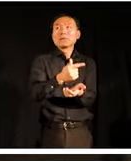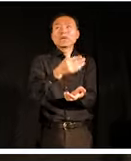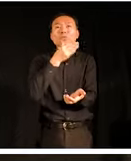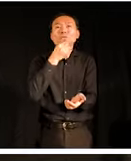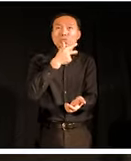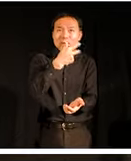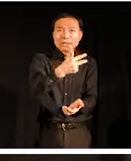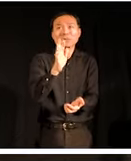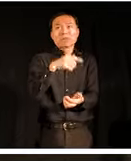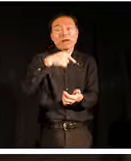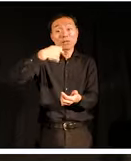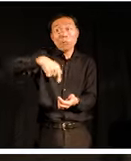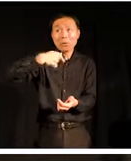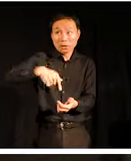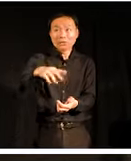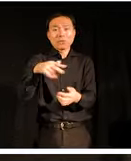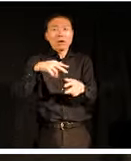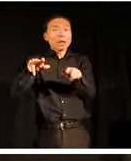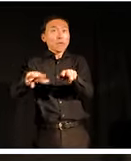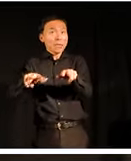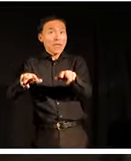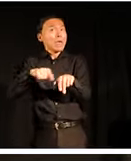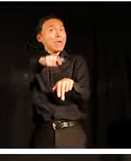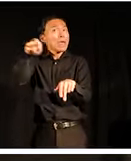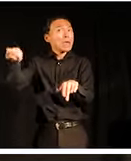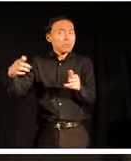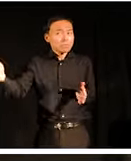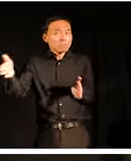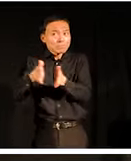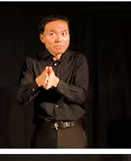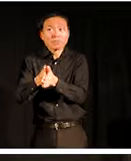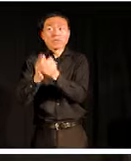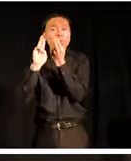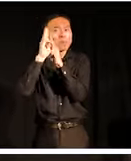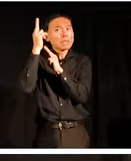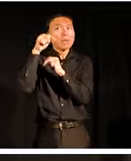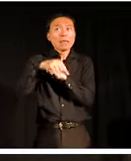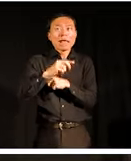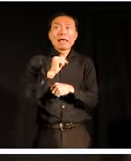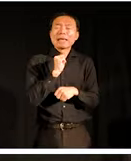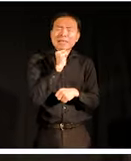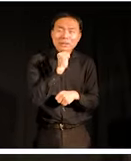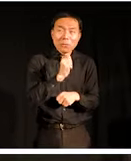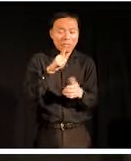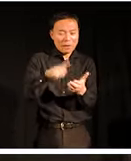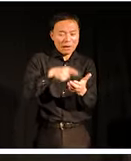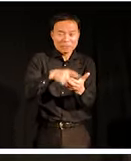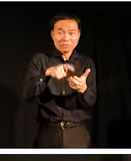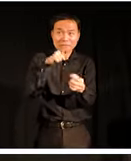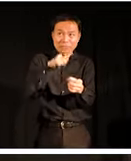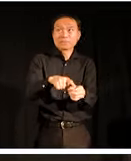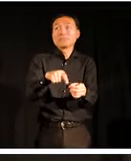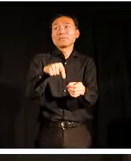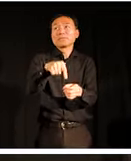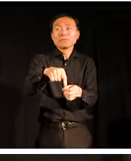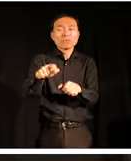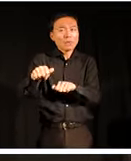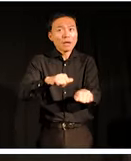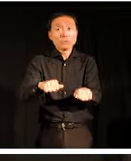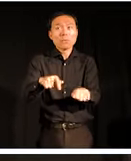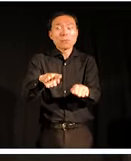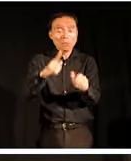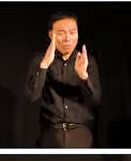だとか教育ですとか行政だとかもこういったこととコラボしてま沖縄で何かこういった貧困を解決してくようなあの活動って